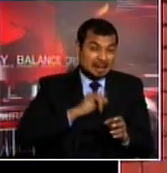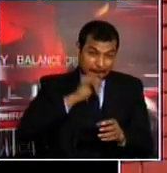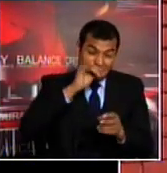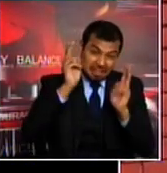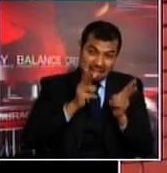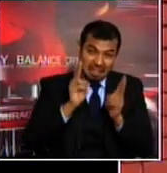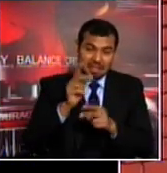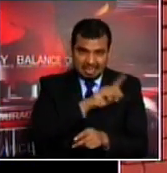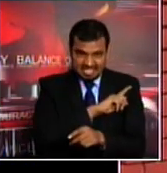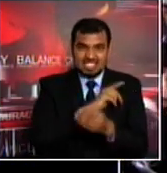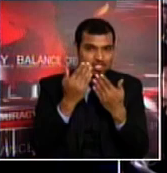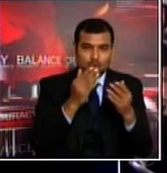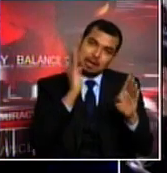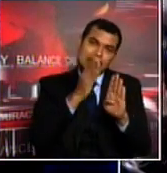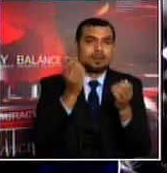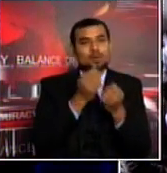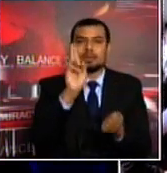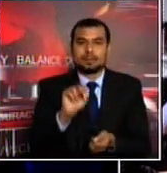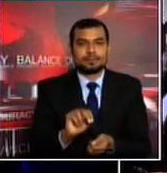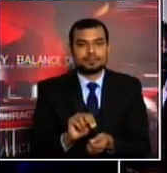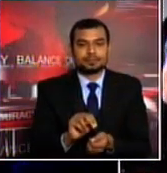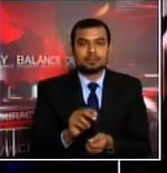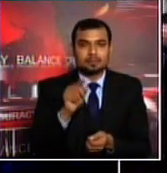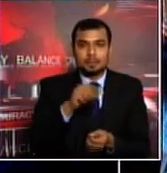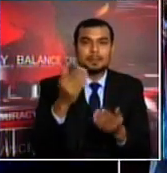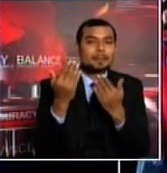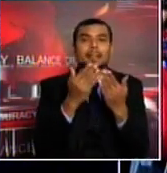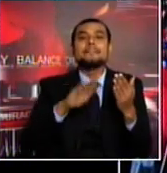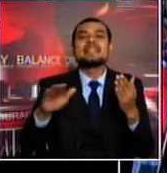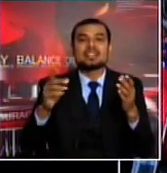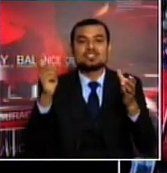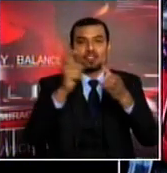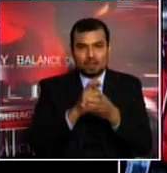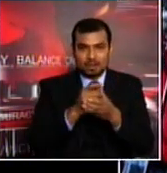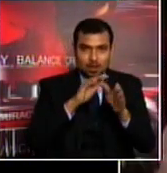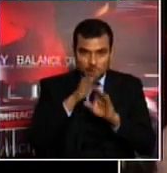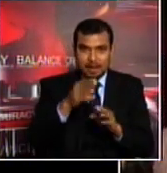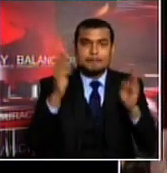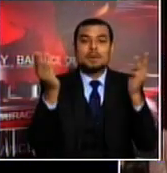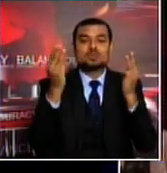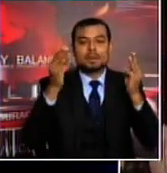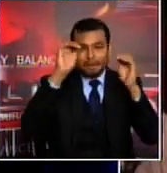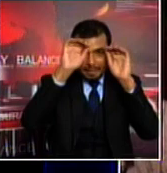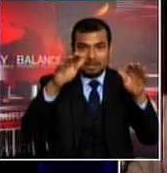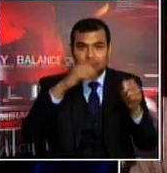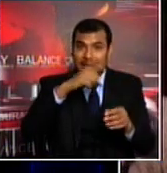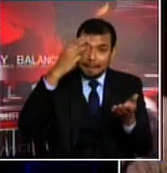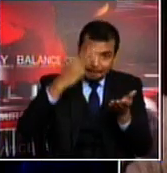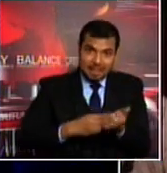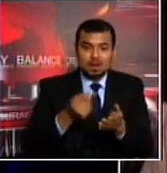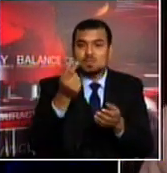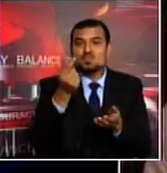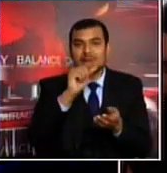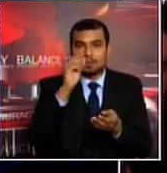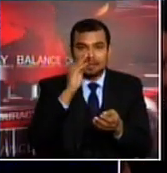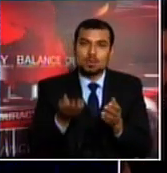खारेज गर्नसम्मका प्रावधानहरू पनि त्यसमा समावेश छ। यता विद्यार्थी सङ्गठनले समेत मौसमी प्रचारका लागि मात्र मूल्य समायोजनको मुद्दा उठाउने